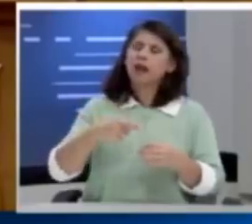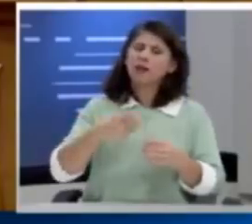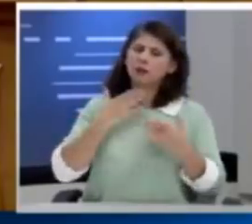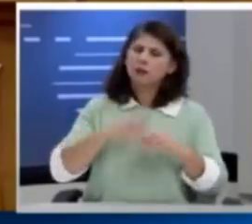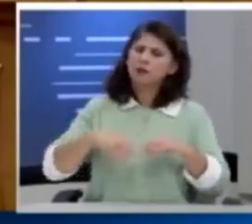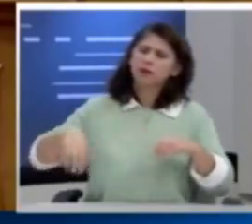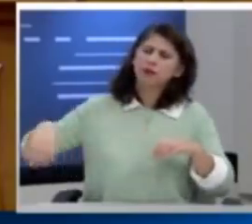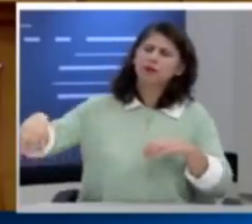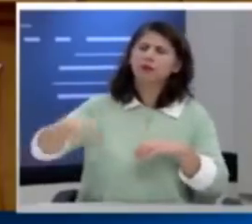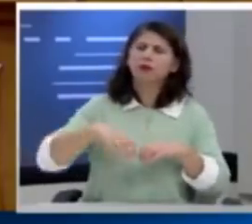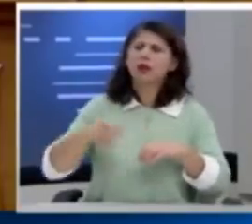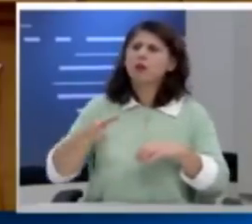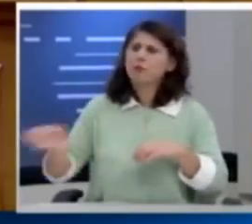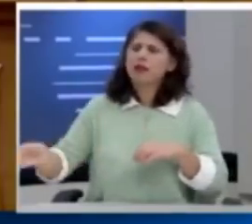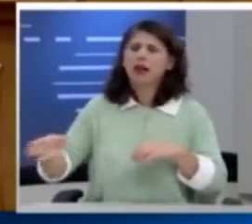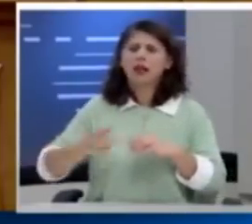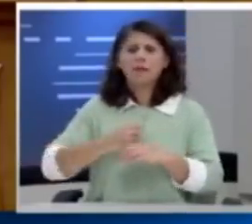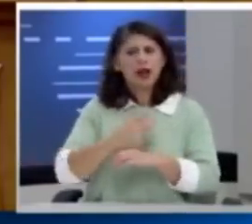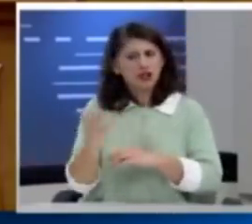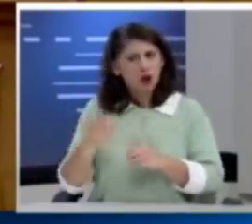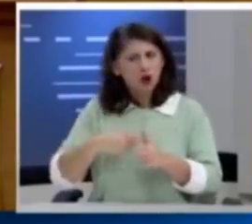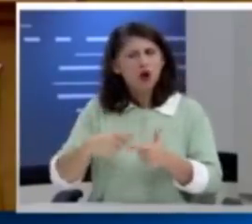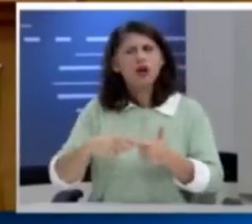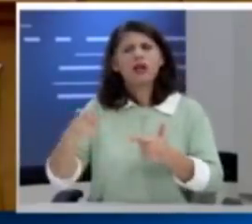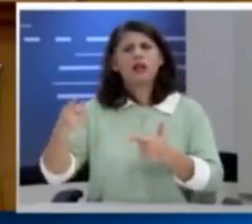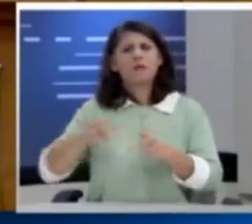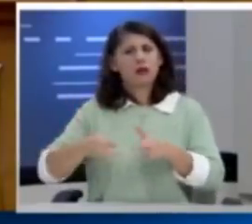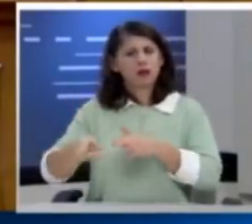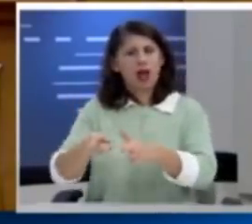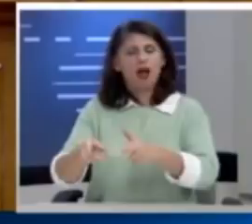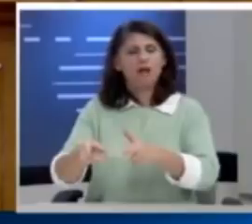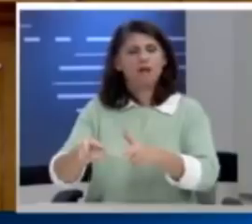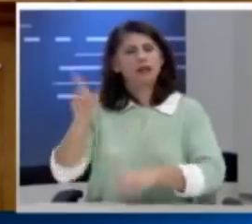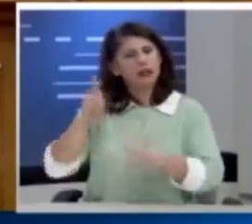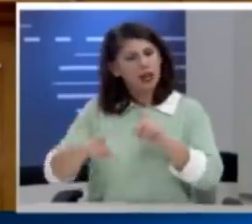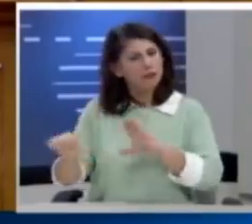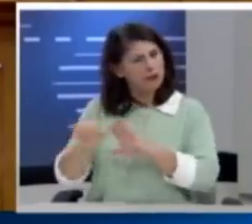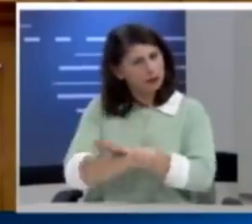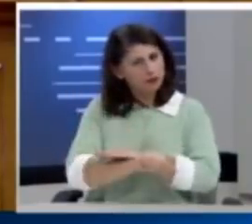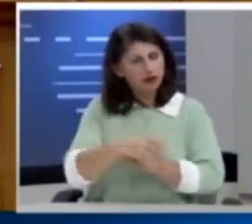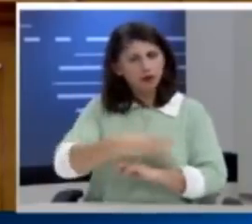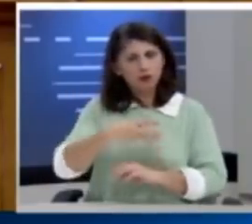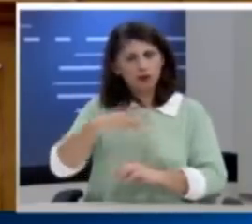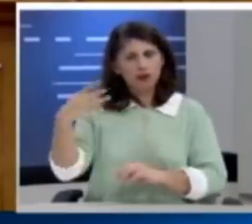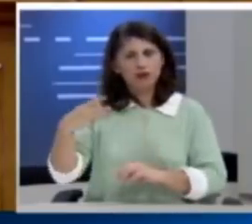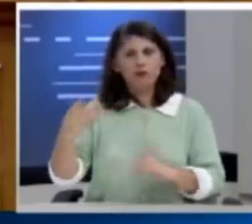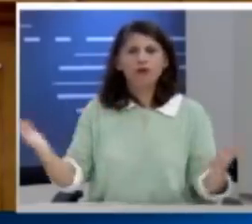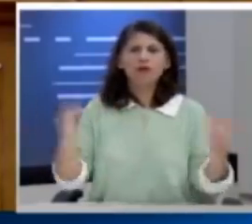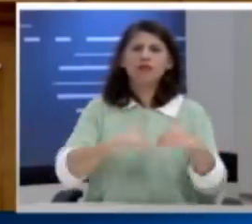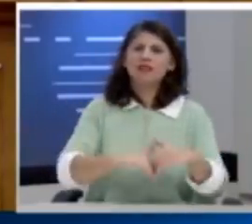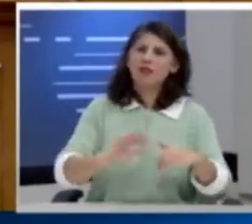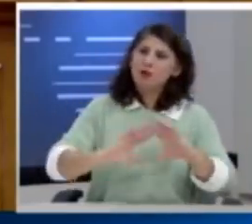σε ΠΑΣΟΚ, σε Ποτάμι, σε Δημάρ κλπ, κατέληξαν σήμερα πάλι κάποιοι στο ΣΥΡΙΖΑ του αμοραλισμού,